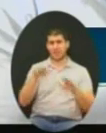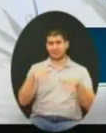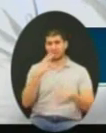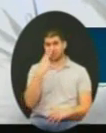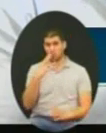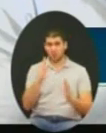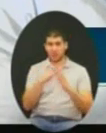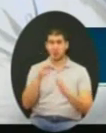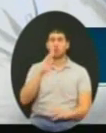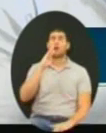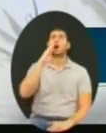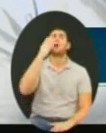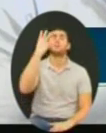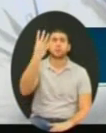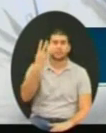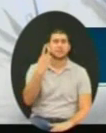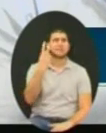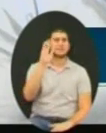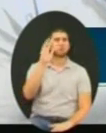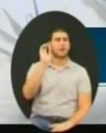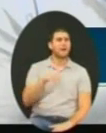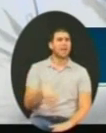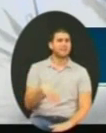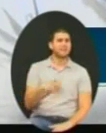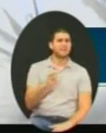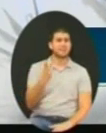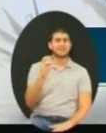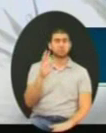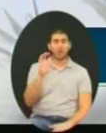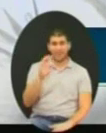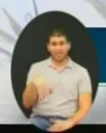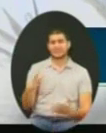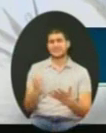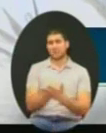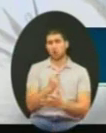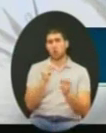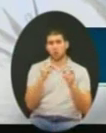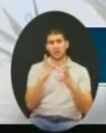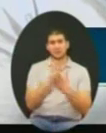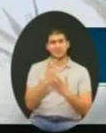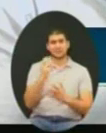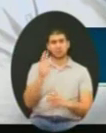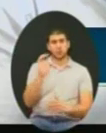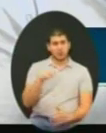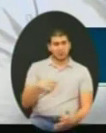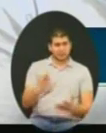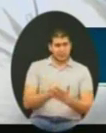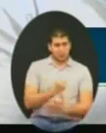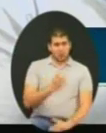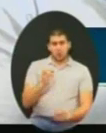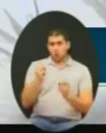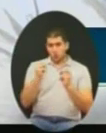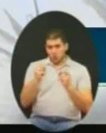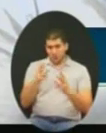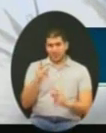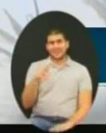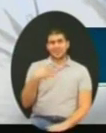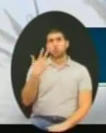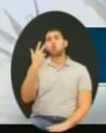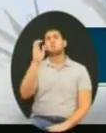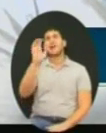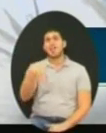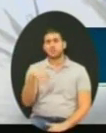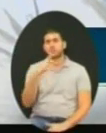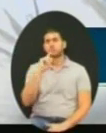שלהם בעוד 4 שנים. זכו 25,000. 25,000 איש זכו. זכו כבר 25,000. אוקיי, אז יהיו